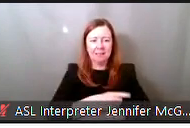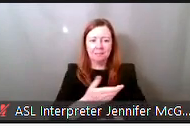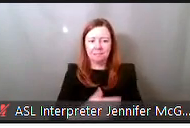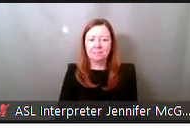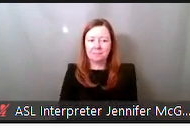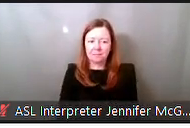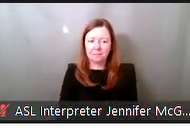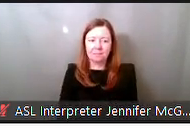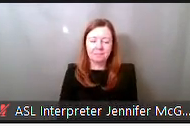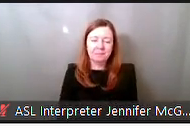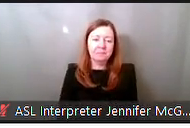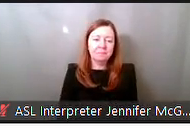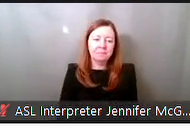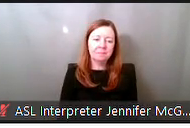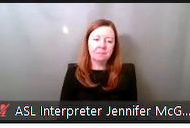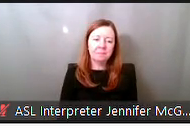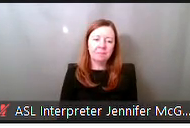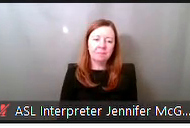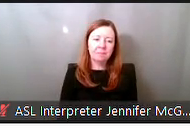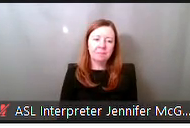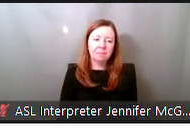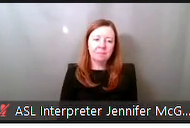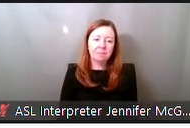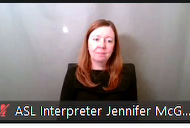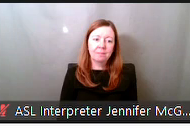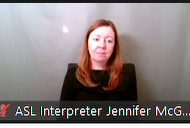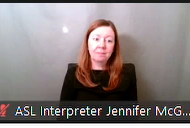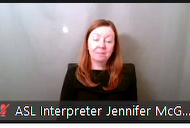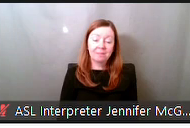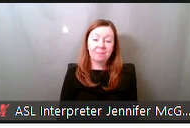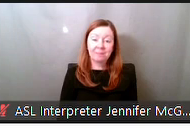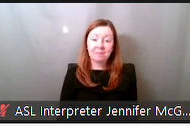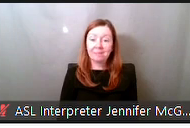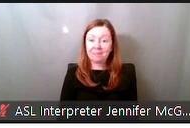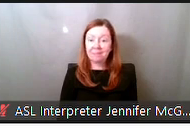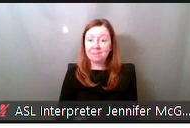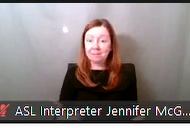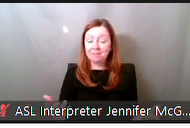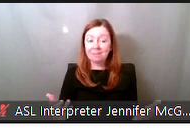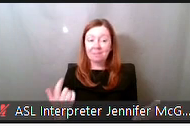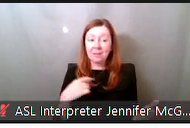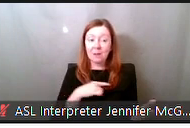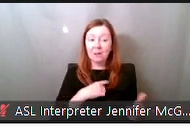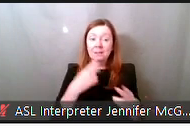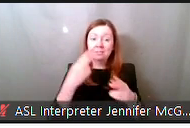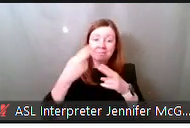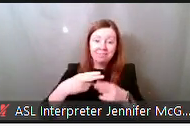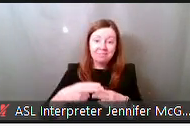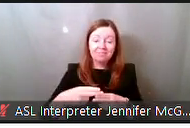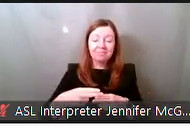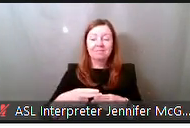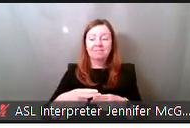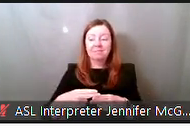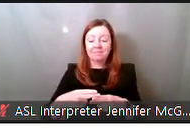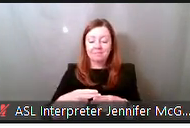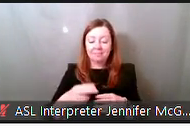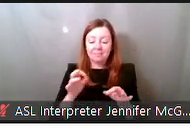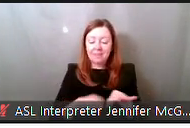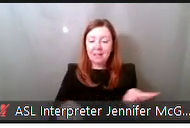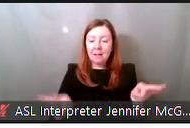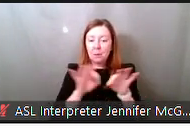所以在天气很炎热的时候呢，你们可以来鼓励大家来，博物馆。